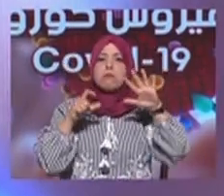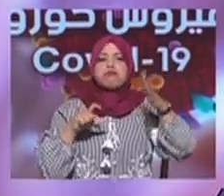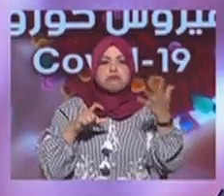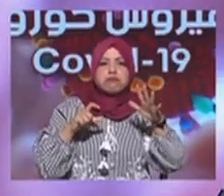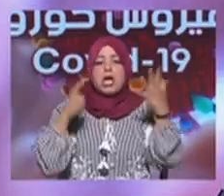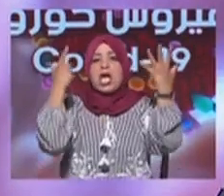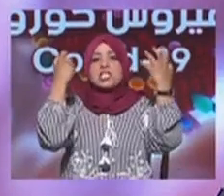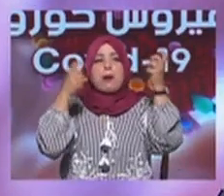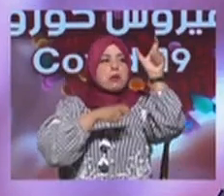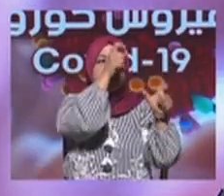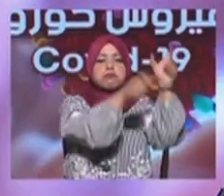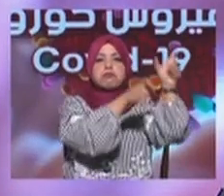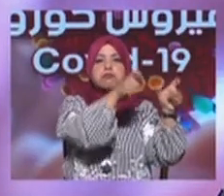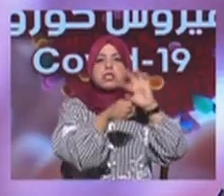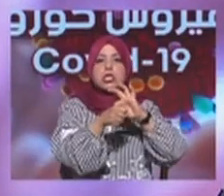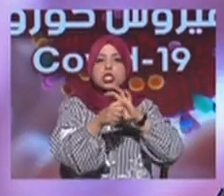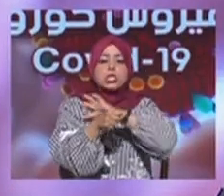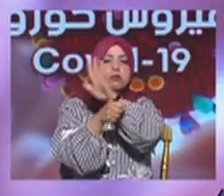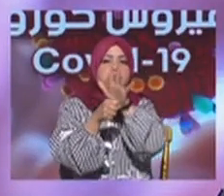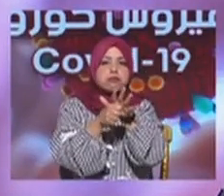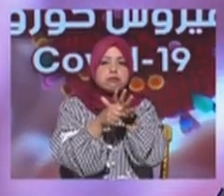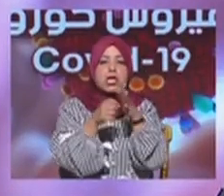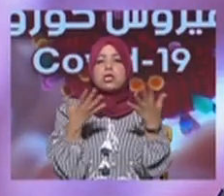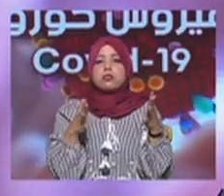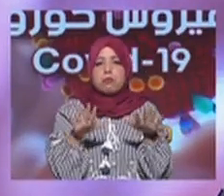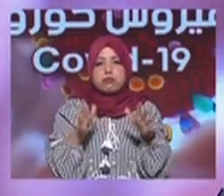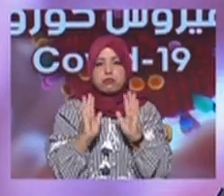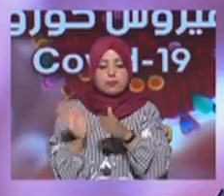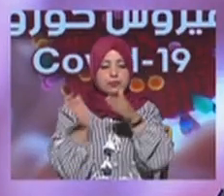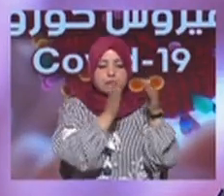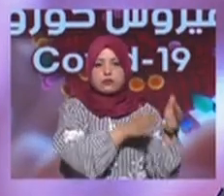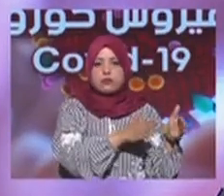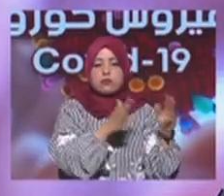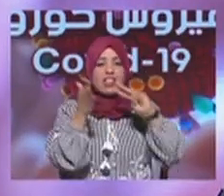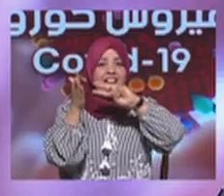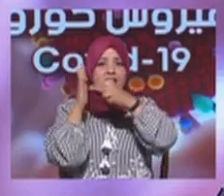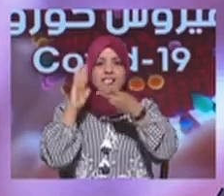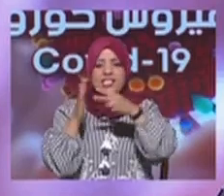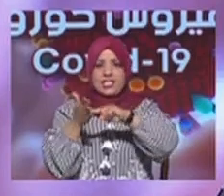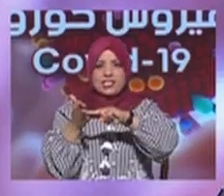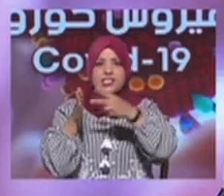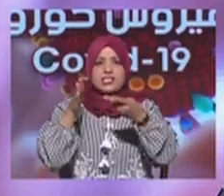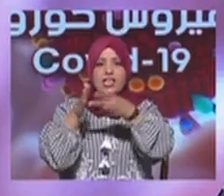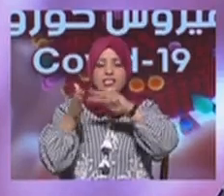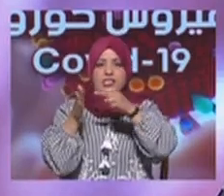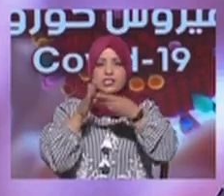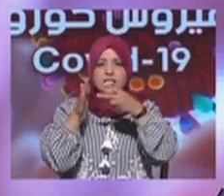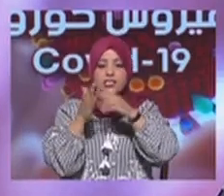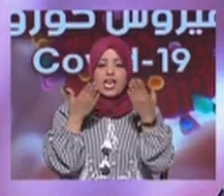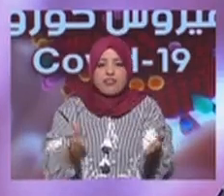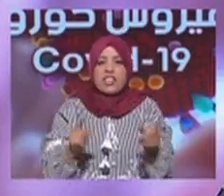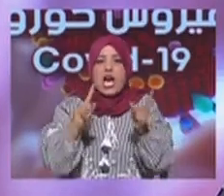اللي توفوا حتى هذه التقنيه اللي تقوموا بها انتم، هل هي خاصه بنا